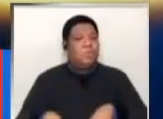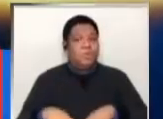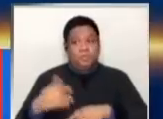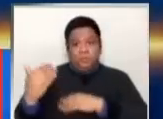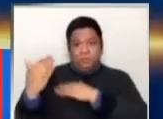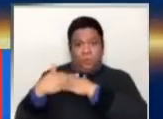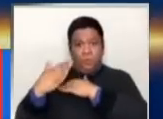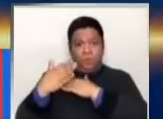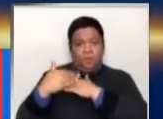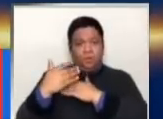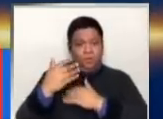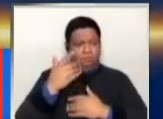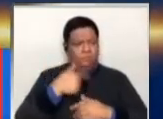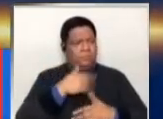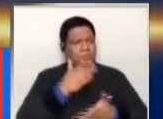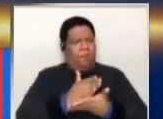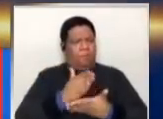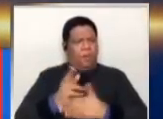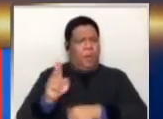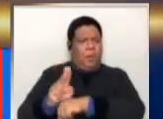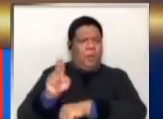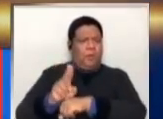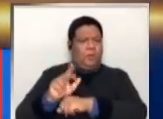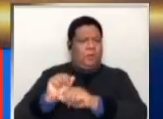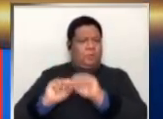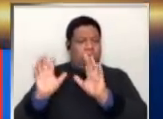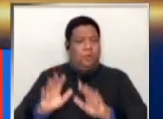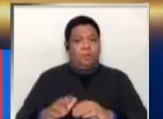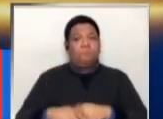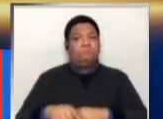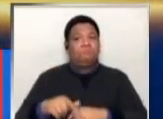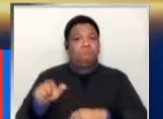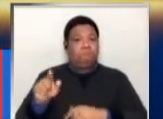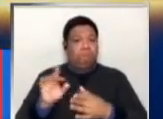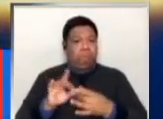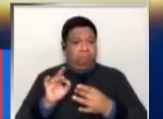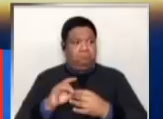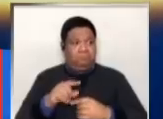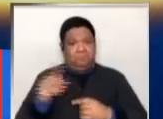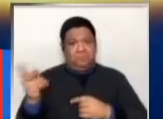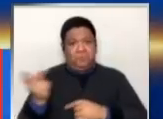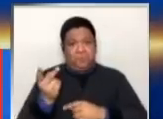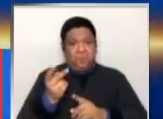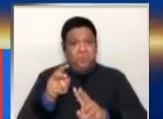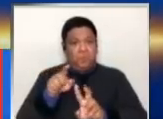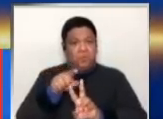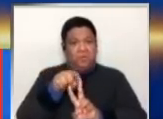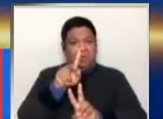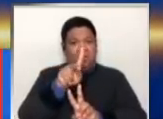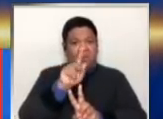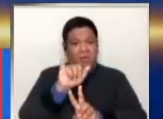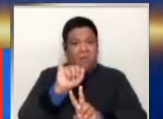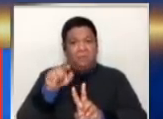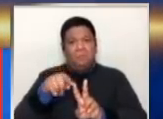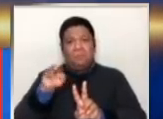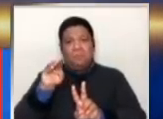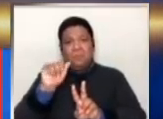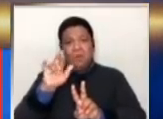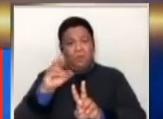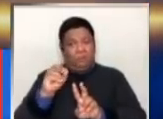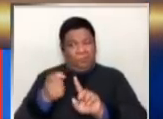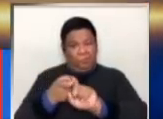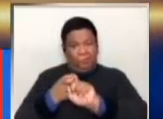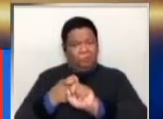umano'y paggamit niya sa aktor. Dinenied din ang agency na close si Kakai at Mario. Kapag hindi raw tumigil si Kakai, ay mapipilitan